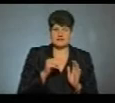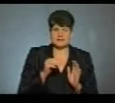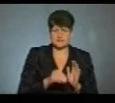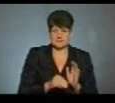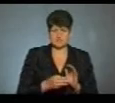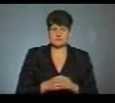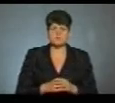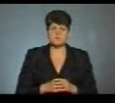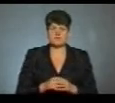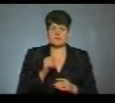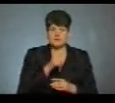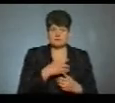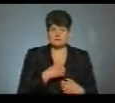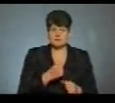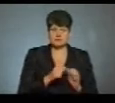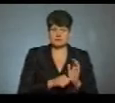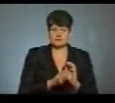169 496 людей. Там видужили